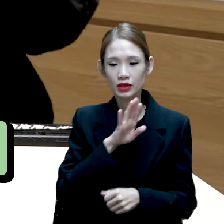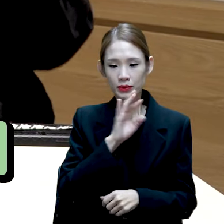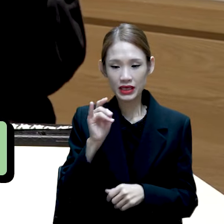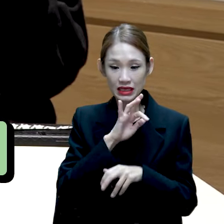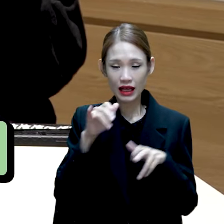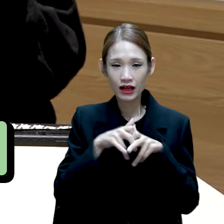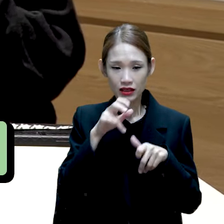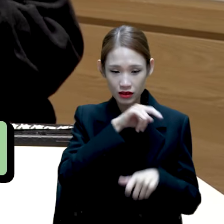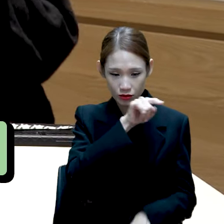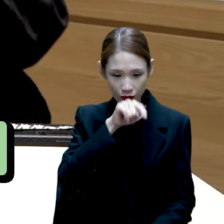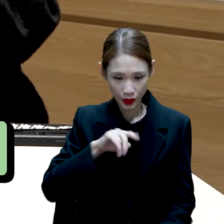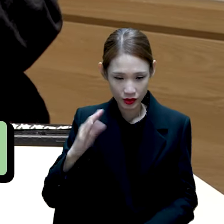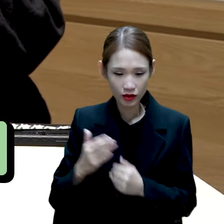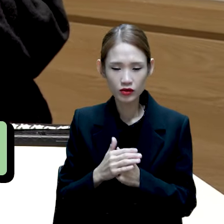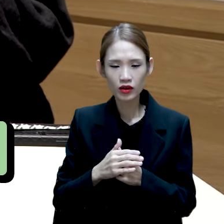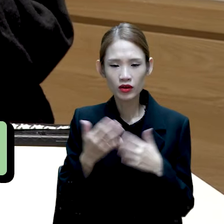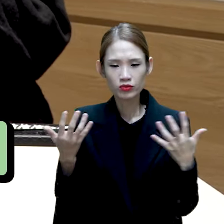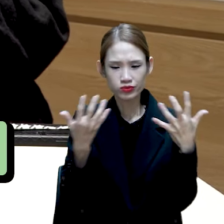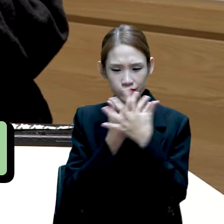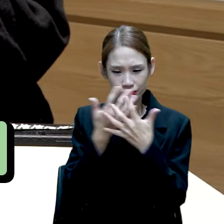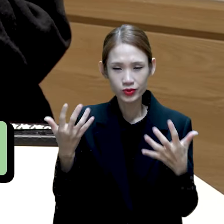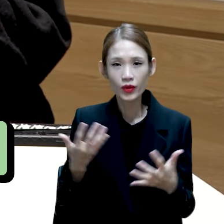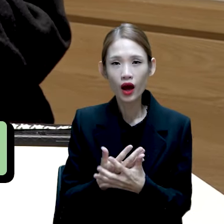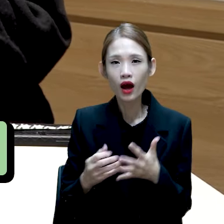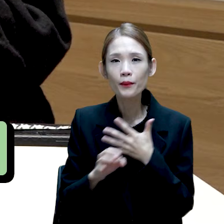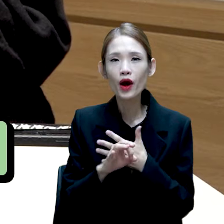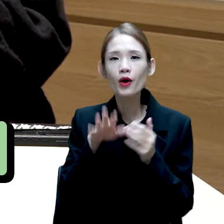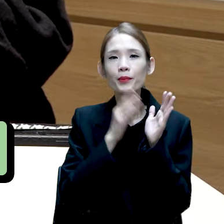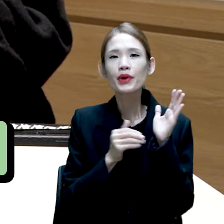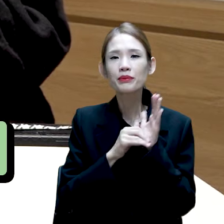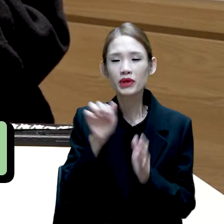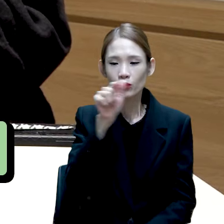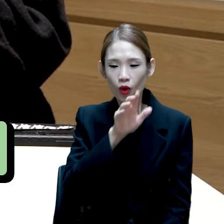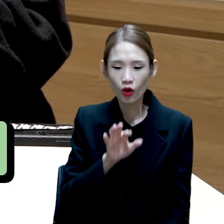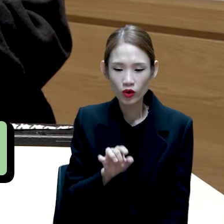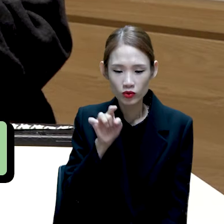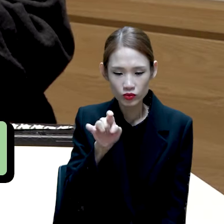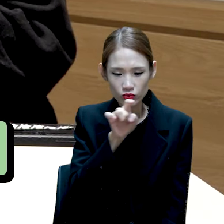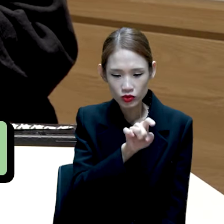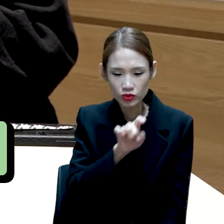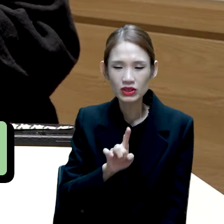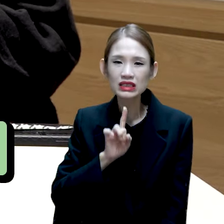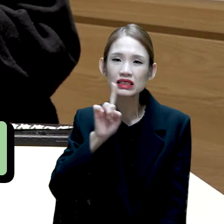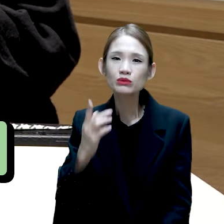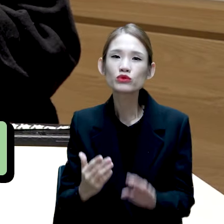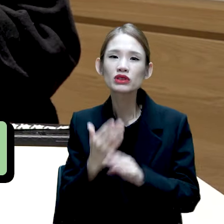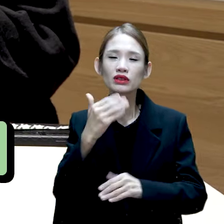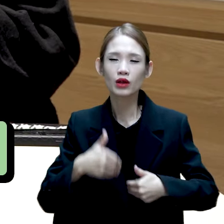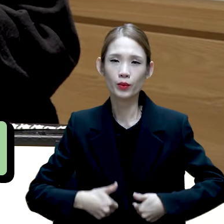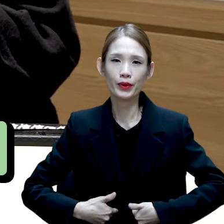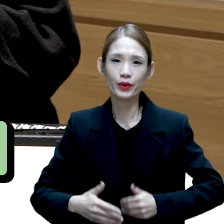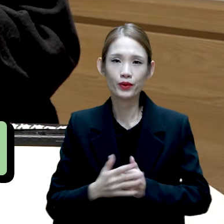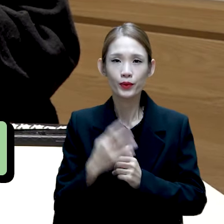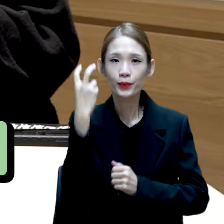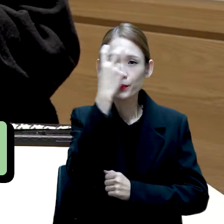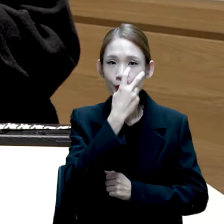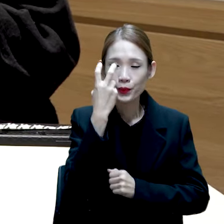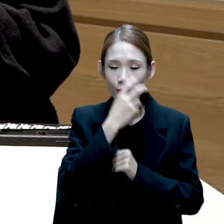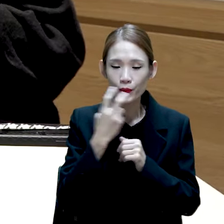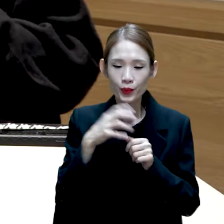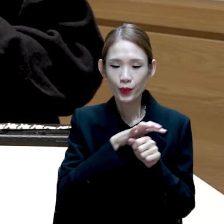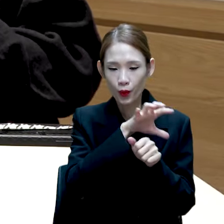이게 뒤죽박죽이 되면 비밀번호를 누르는 데만 1분 걸리는 이런 식이 있기 때문에 보안 매체